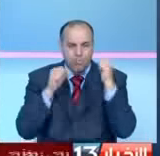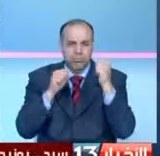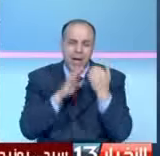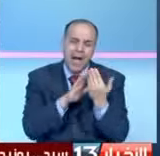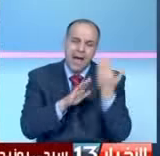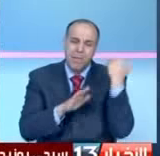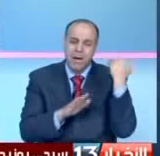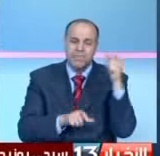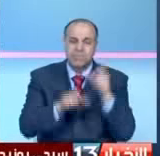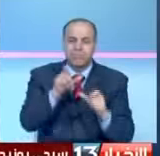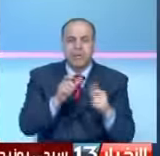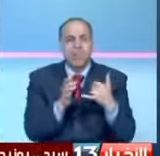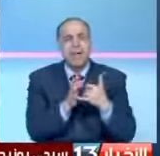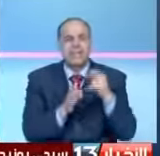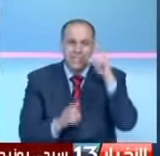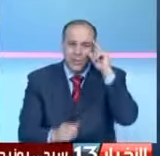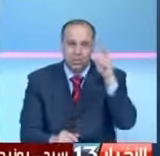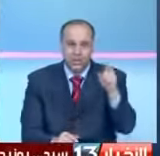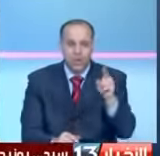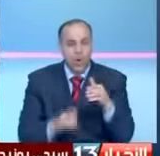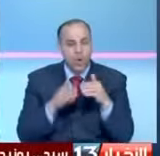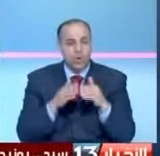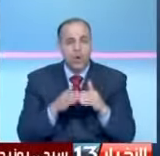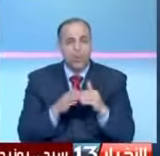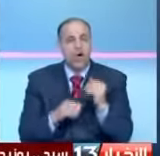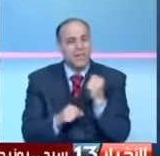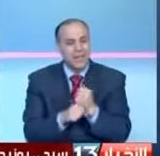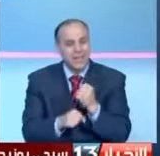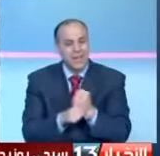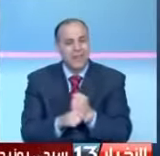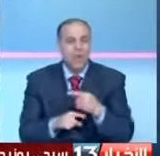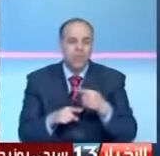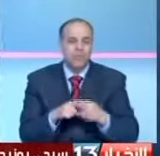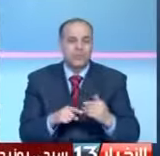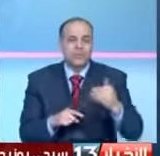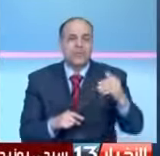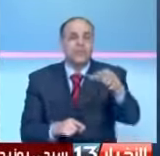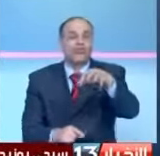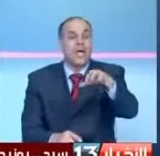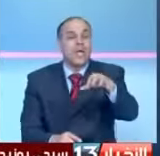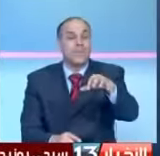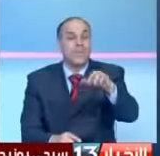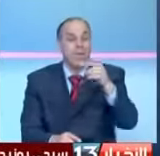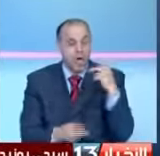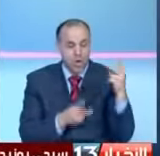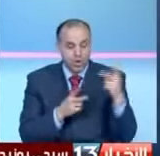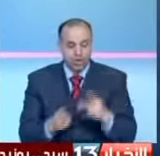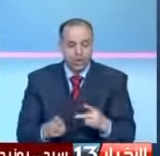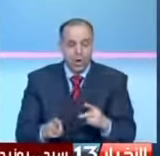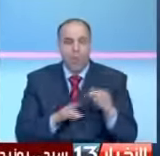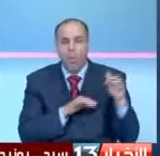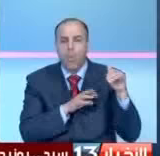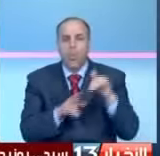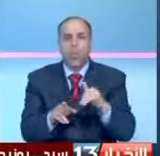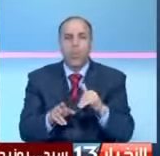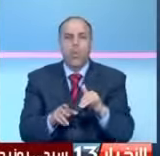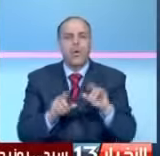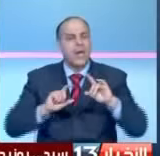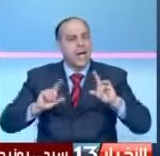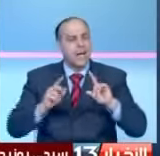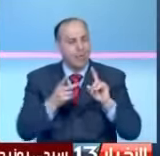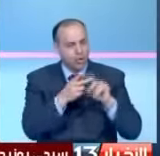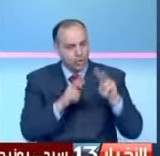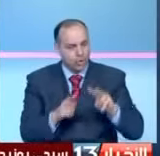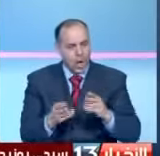التي نفذها أهالي المكناس للمطالبة بالتنمية والتشغيل بالجهة. وقد حضر هذه التظاهرة عدد من